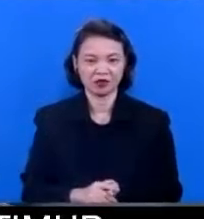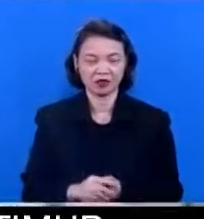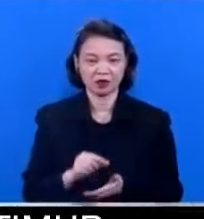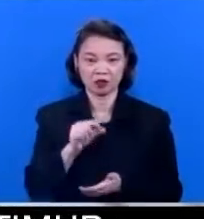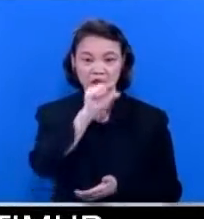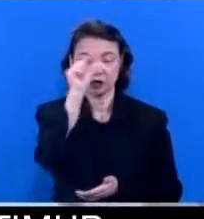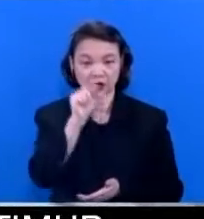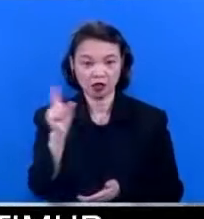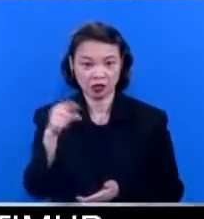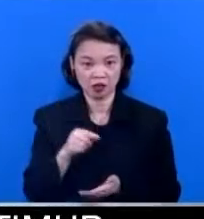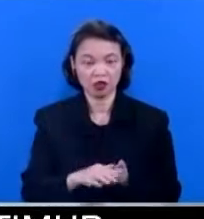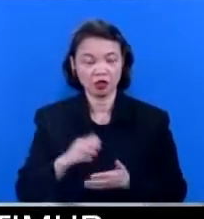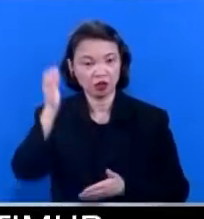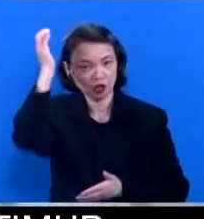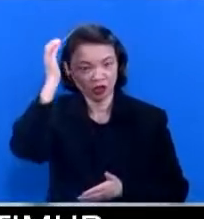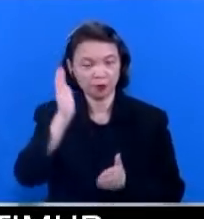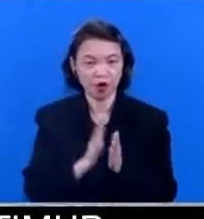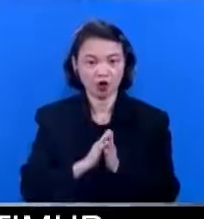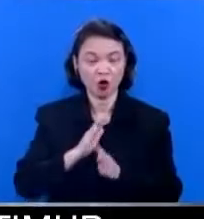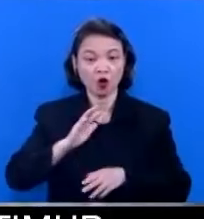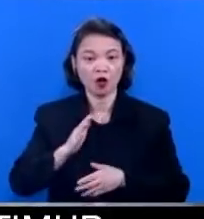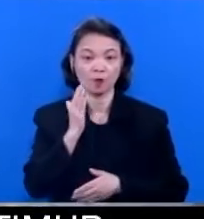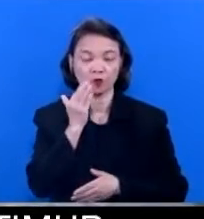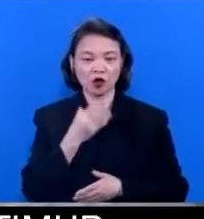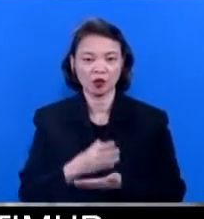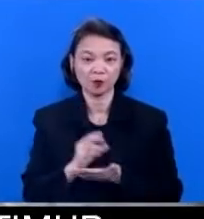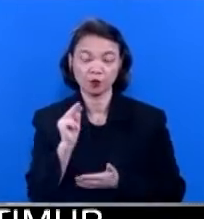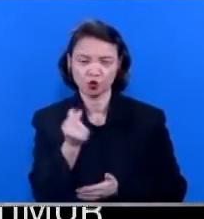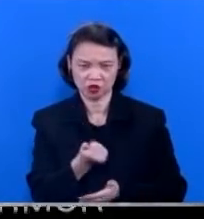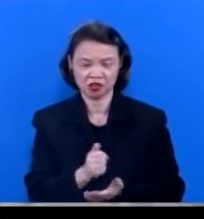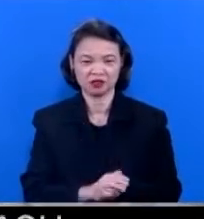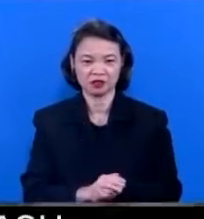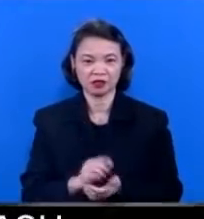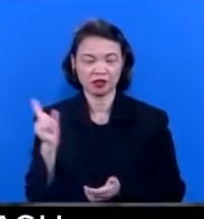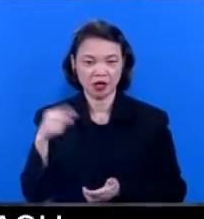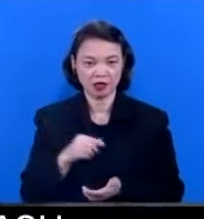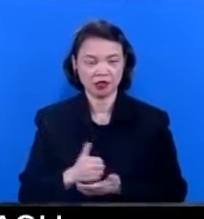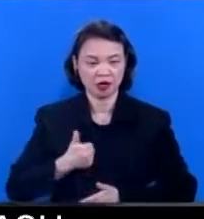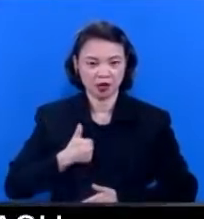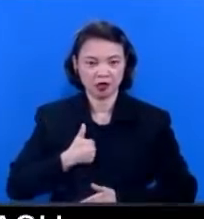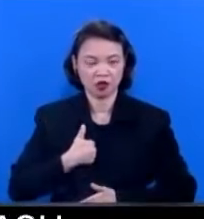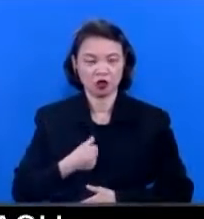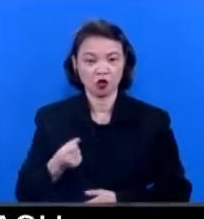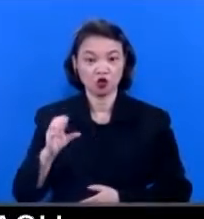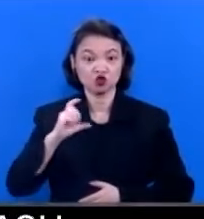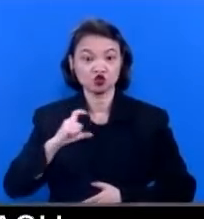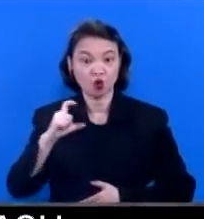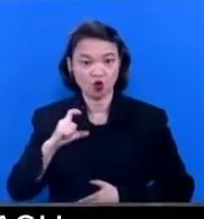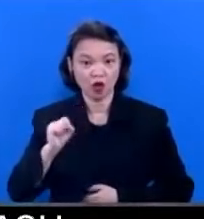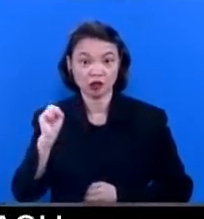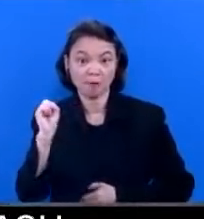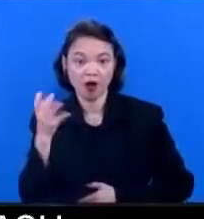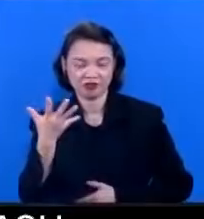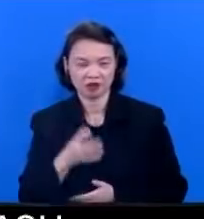putih bercampur hitam. Sementara untuk ayam batik Kanada, warna bulunya perpaduan antara hitam dan coklat keemasan.